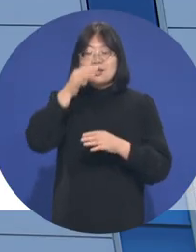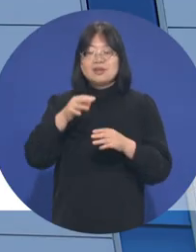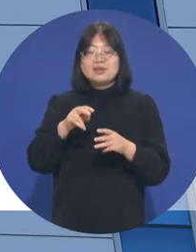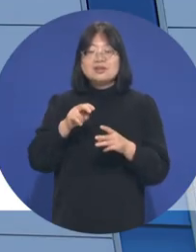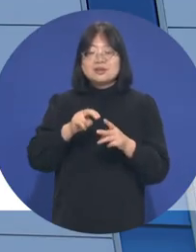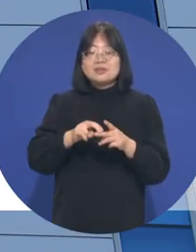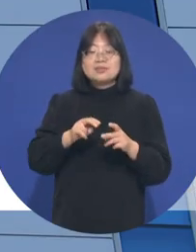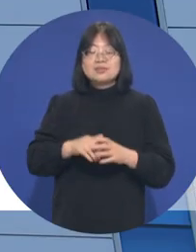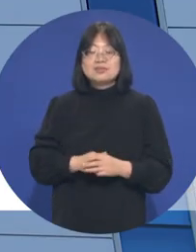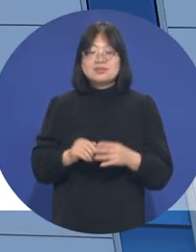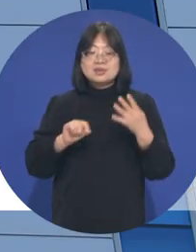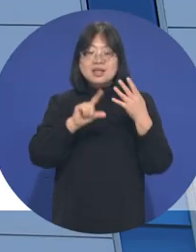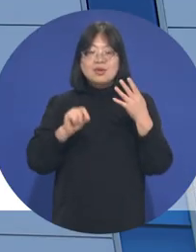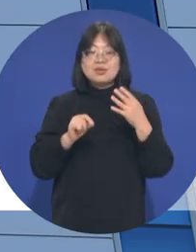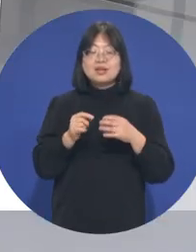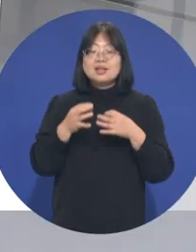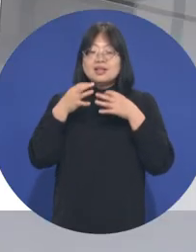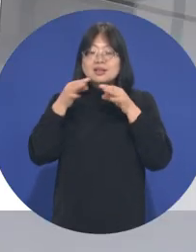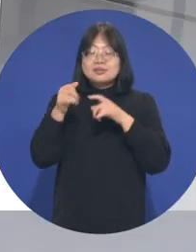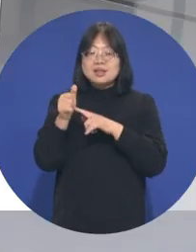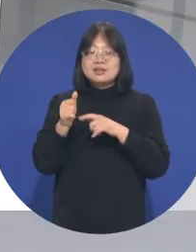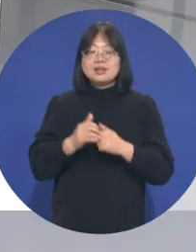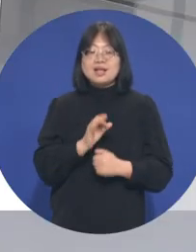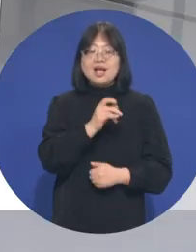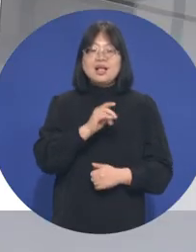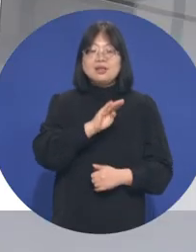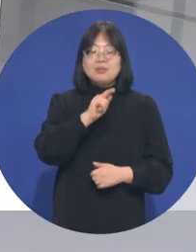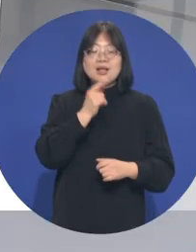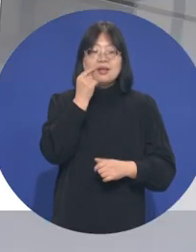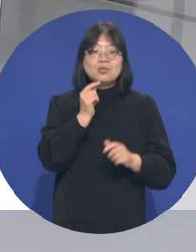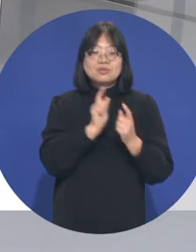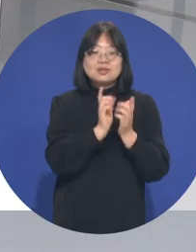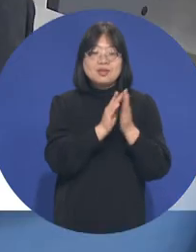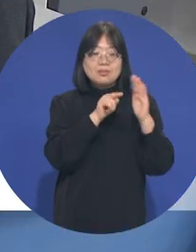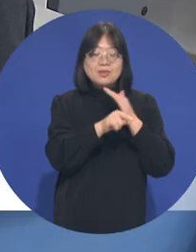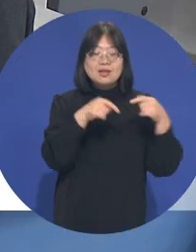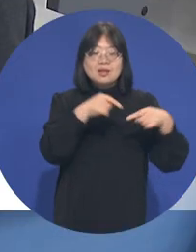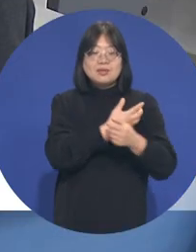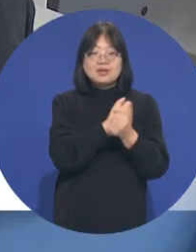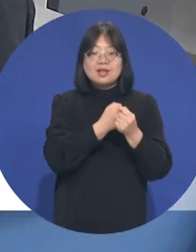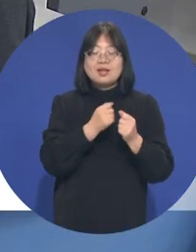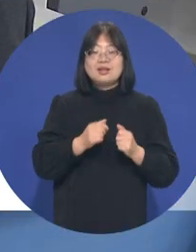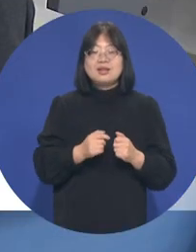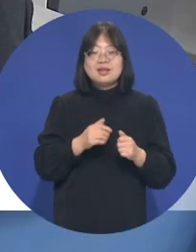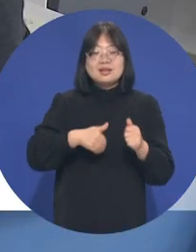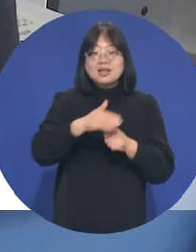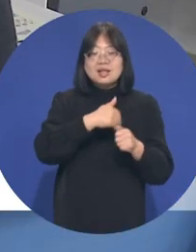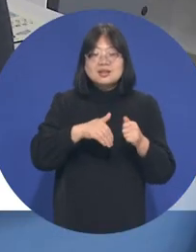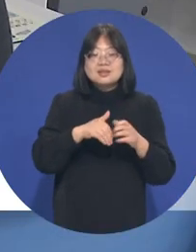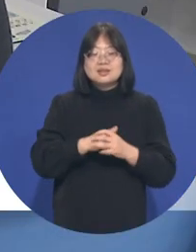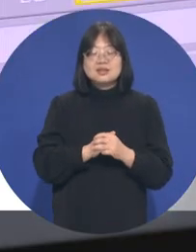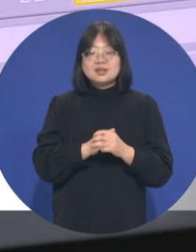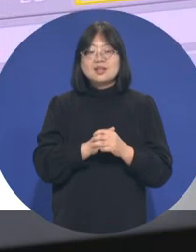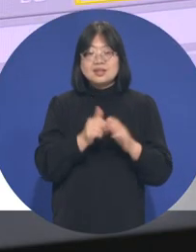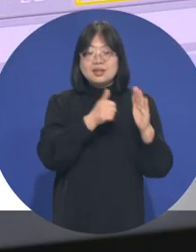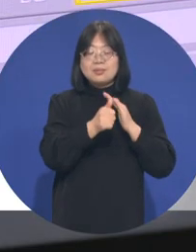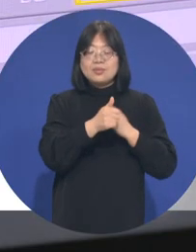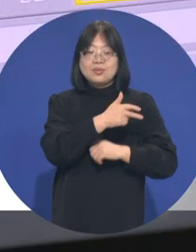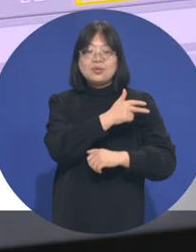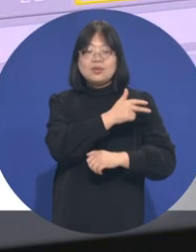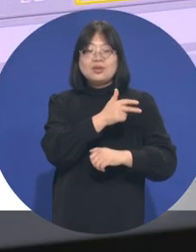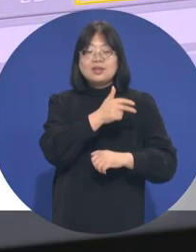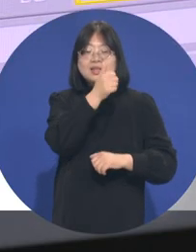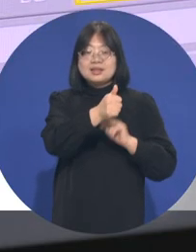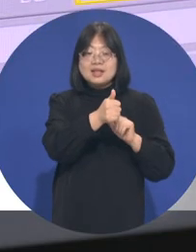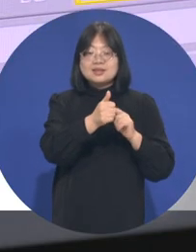평택은 지난해 4월 김동연 경기도지사가 일본의 알박 본사를 직접 방문해 거둔 성과로 당시 이와시타 세스오 대표이사는 김